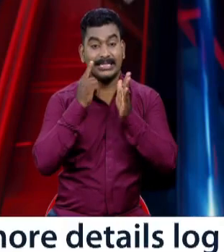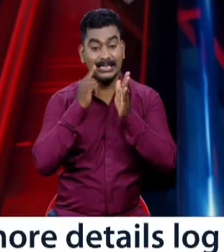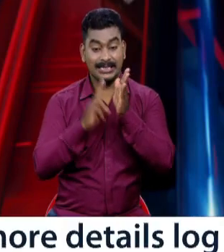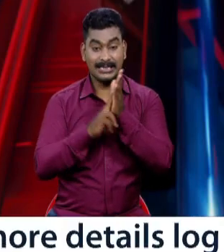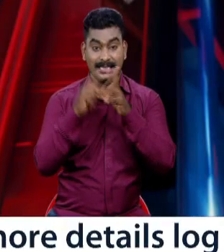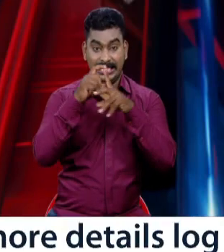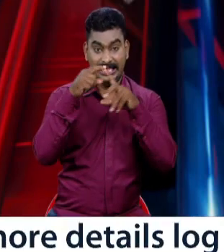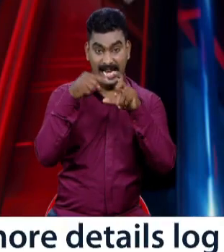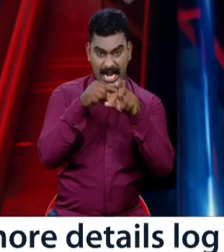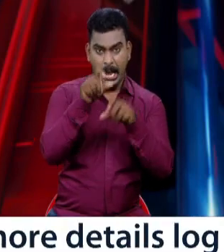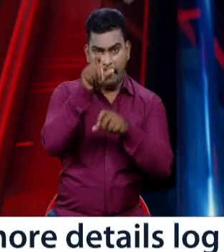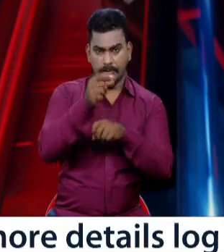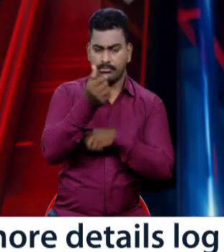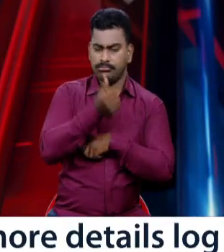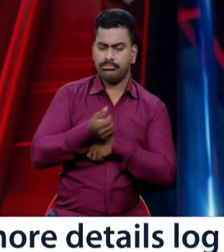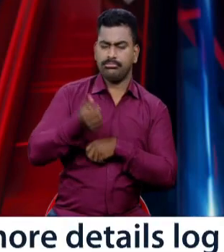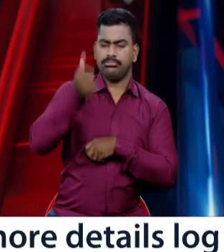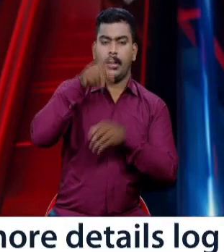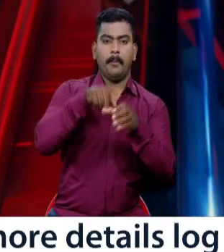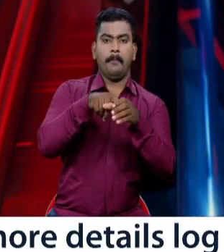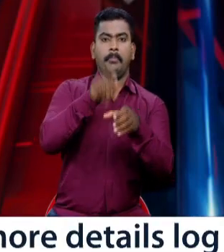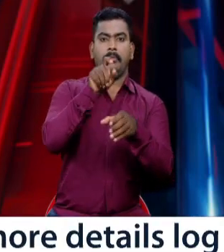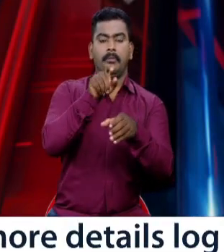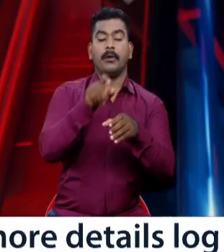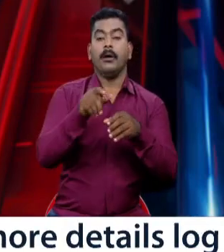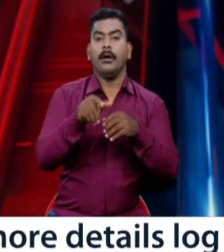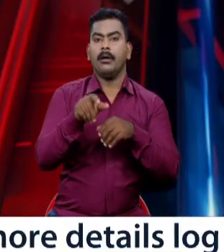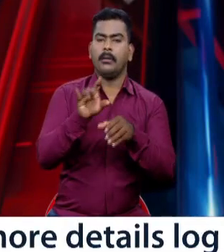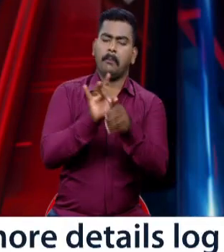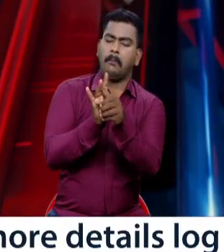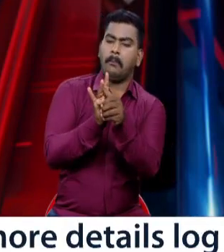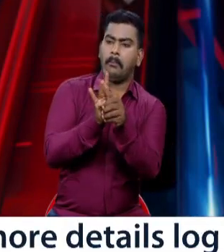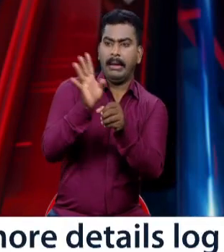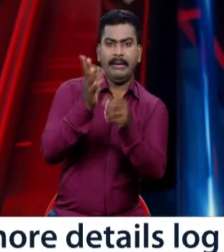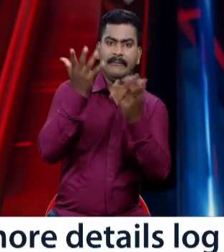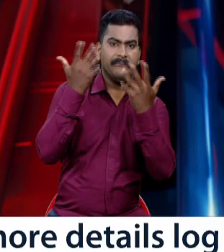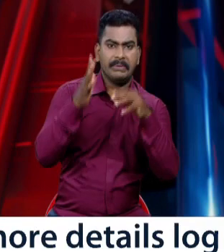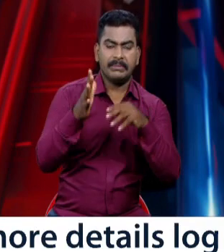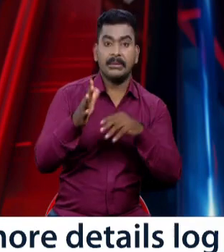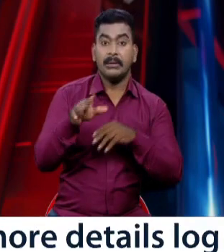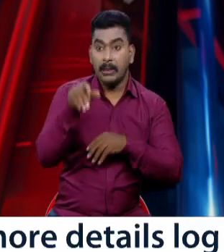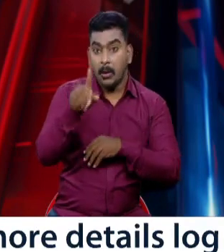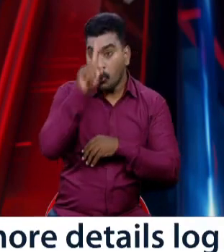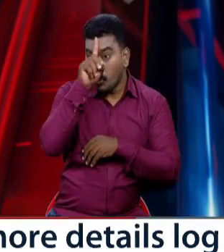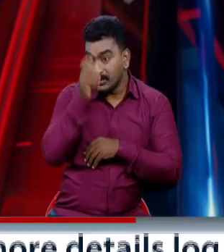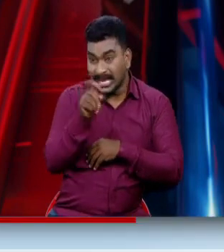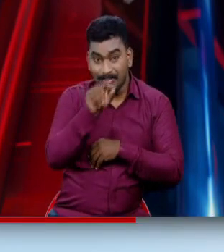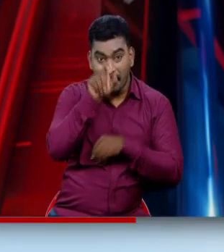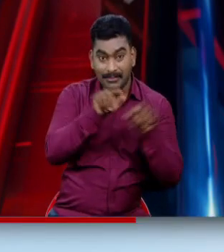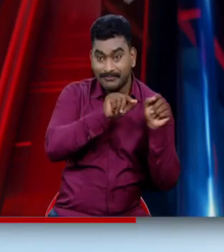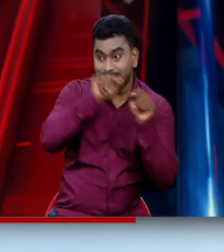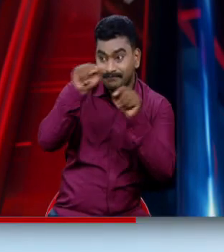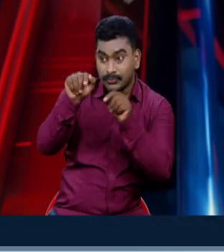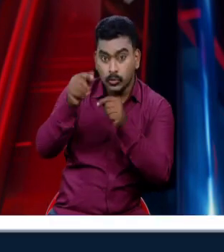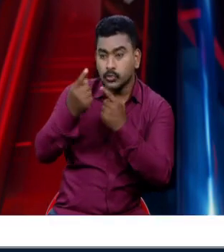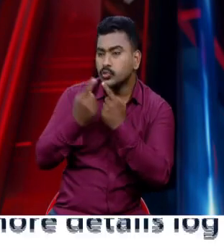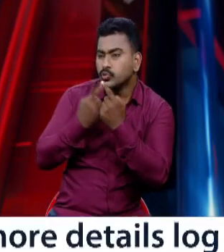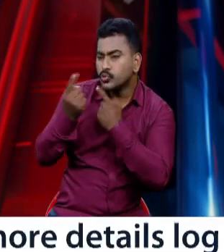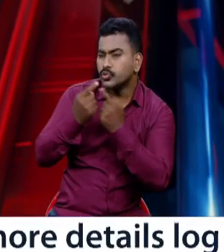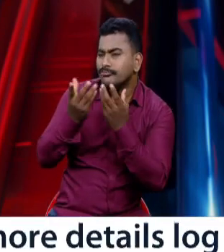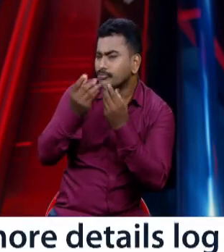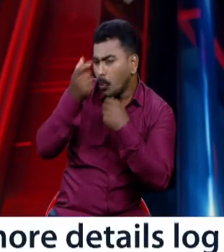ചൗധരിയെ ആക്കിക്കൊണ്ടുള്ള ഒരു തീരുമാനം ശിവസേന എടുത്തിരുന്നു. പക്ഷേ ഇപ്പോൾ ഈ വിമത എംഎൽഎമാരെ അനുനയിപ്പിക്കാനുള്ള ചില നീക്കങ്ങളും ശിവസേന നടത്തുന്നുണ്ട്.